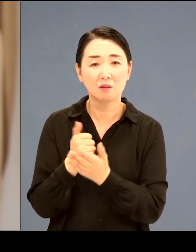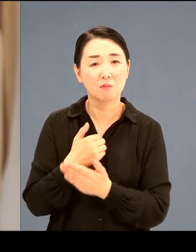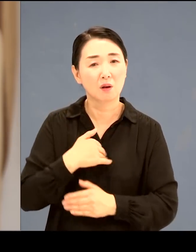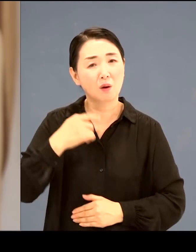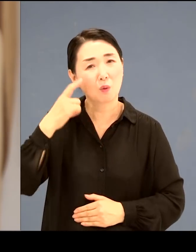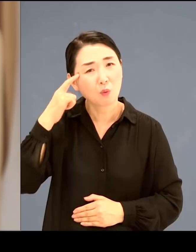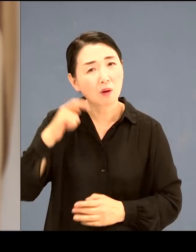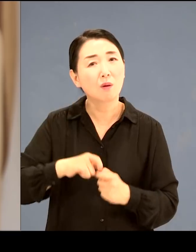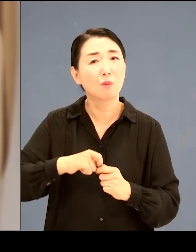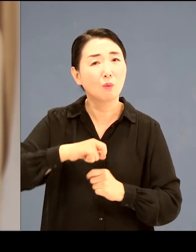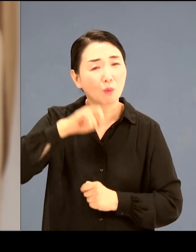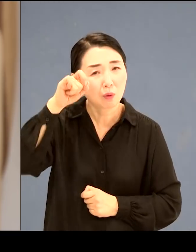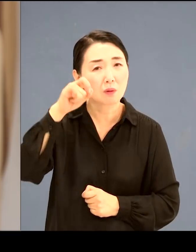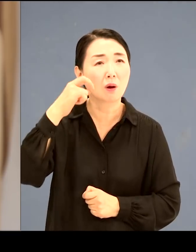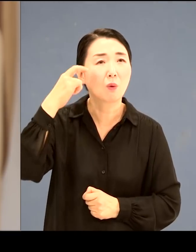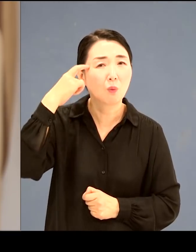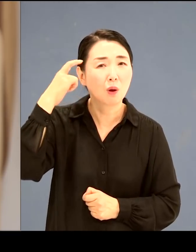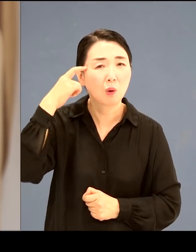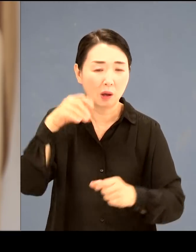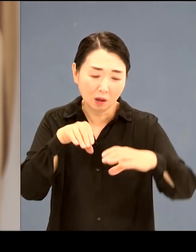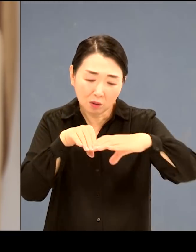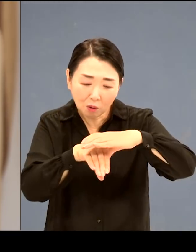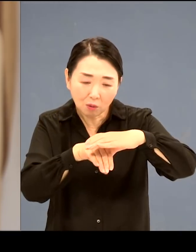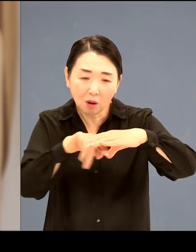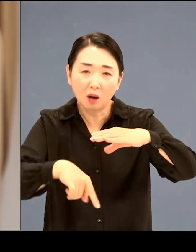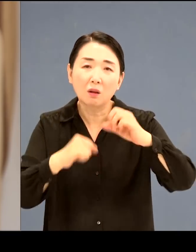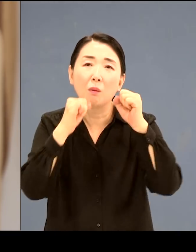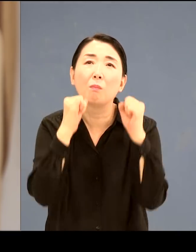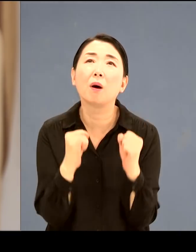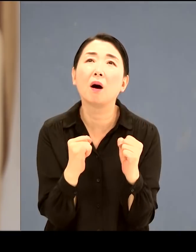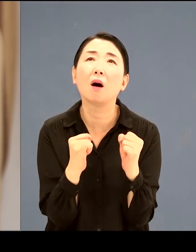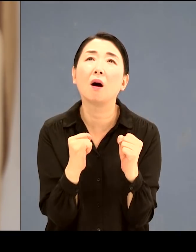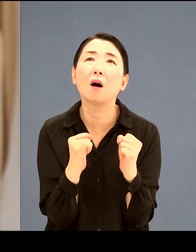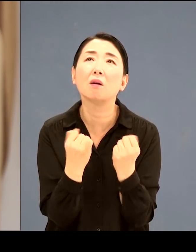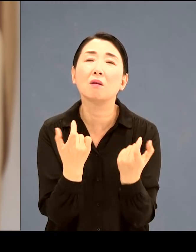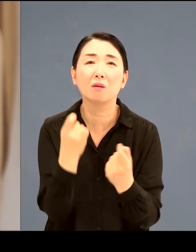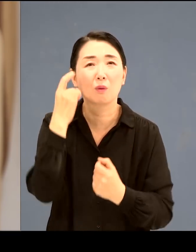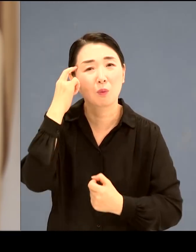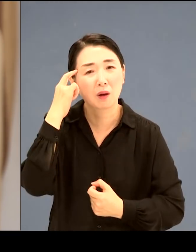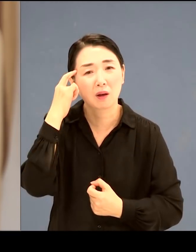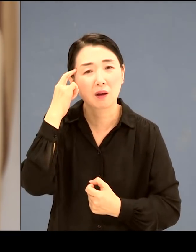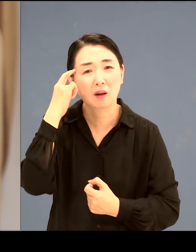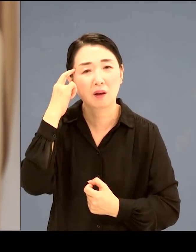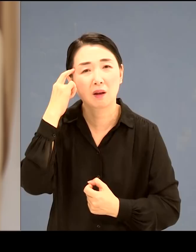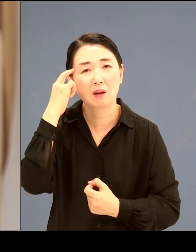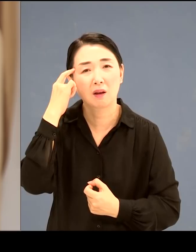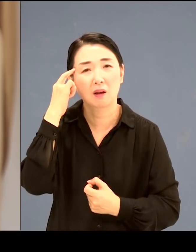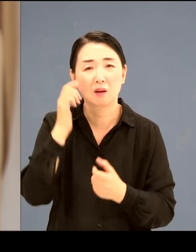이렇게 오랫동안 터널 안에 있는 것 같을까요? 네. 그 기도를 하는데 하나님이